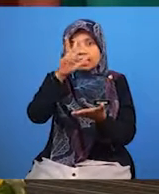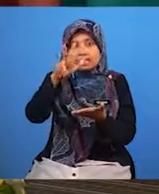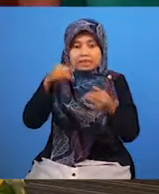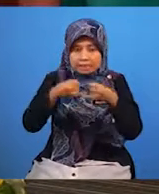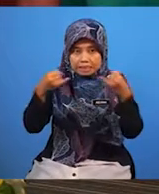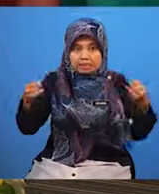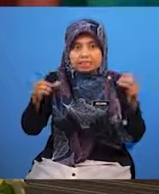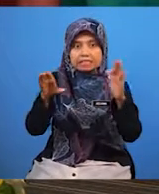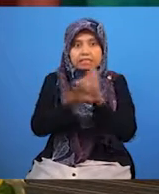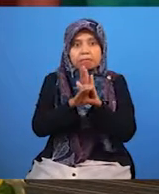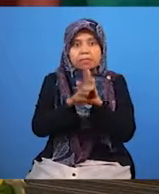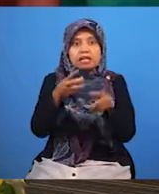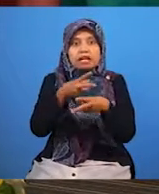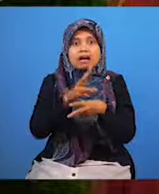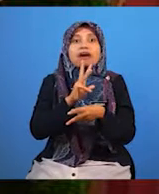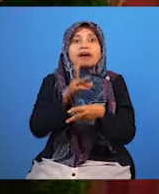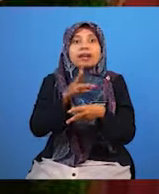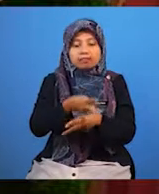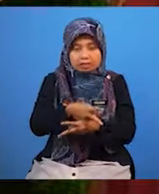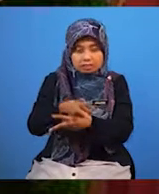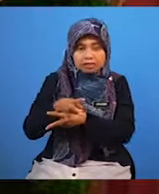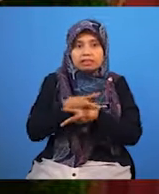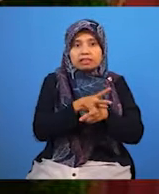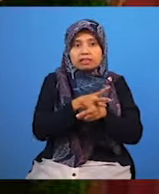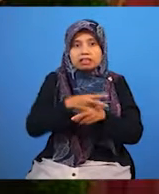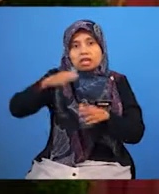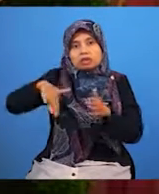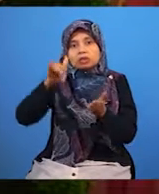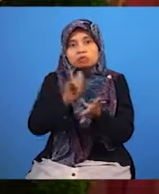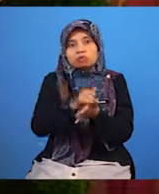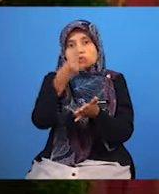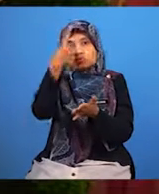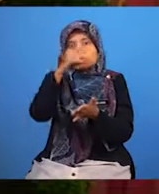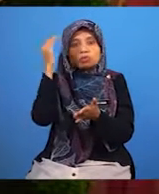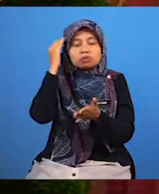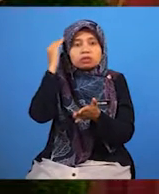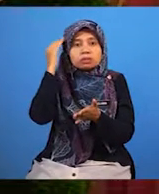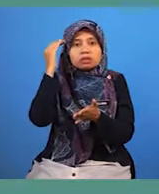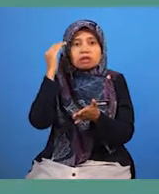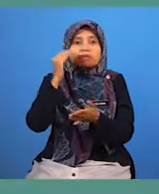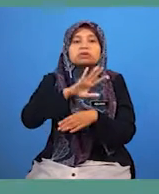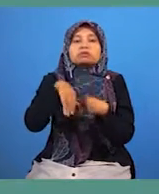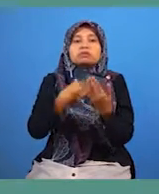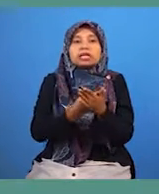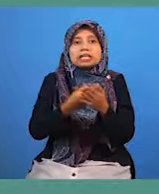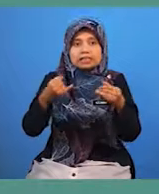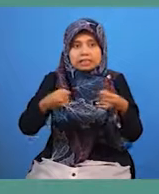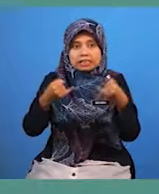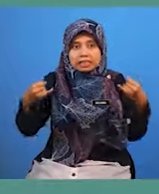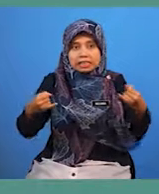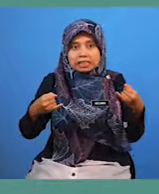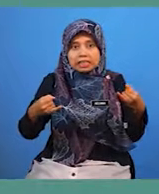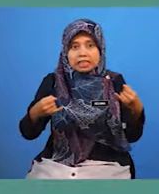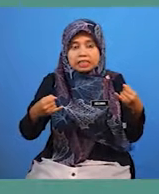jenis sampel air ternakan. Sebelum itu, untuk pengetahuan umum, sampel air